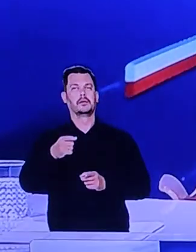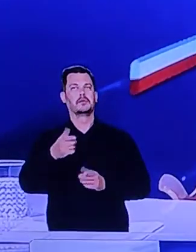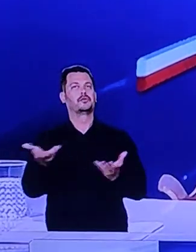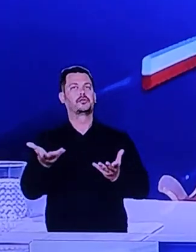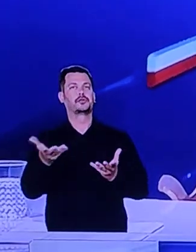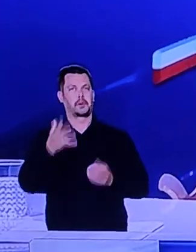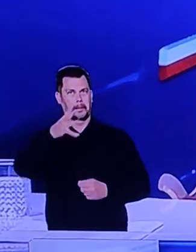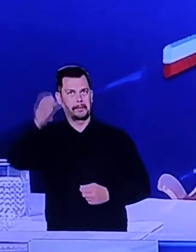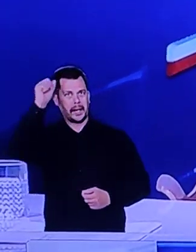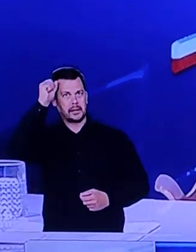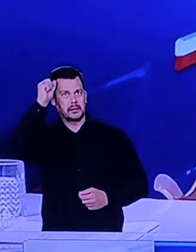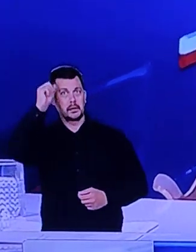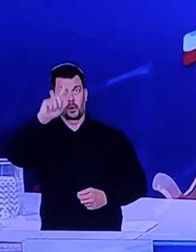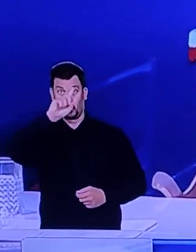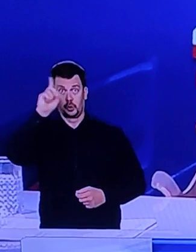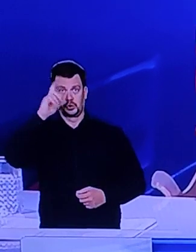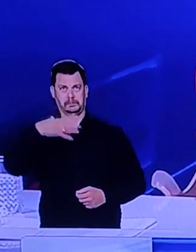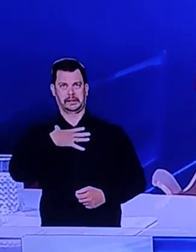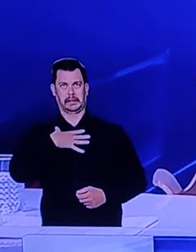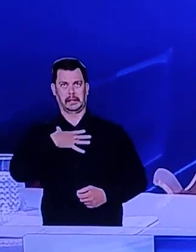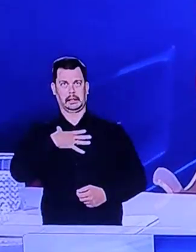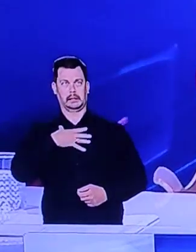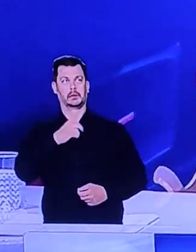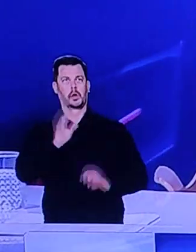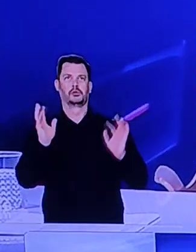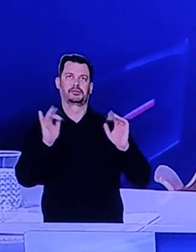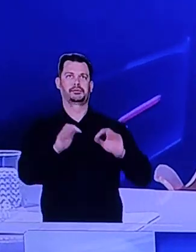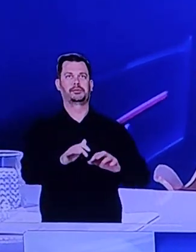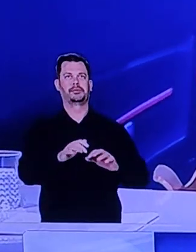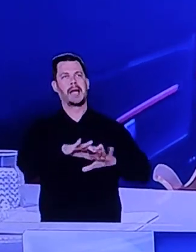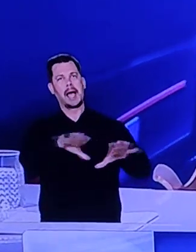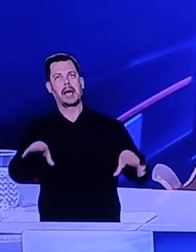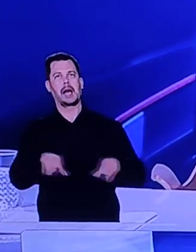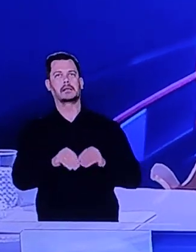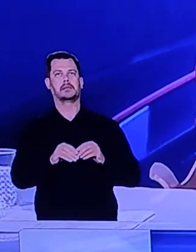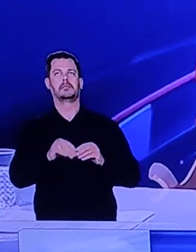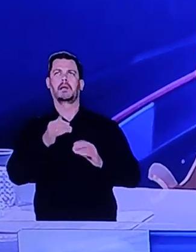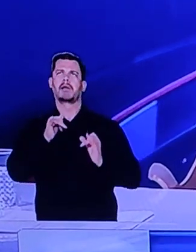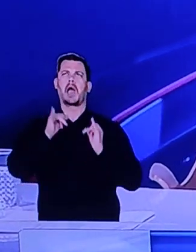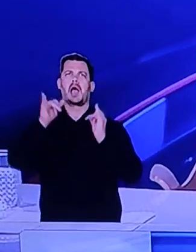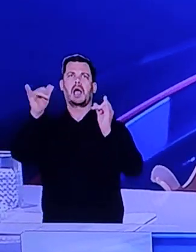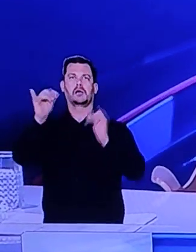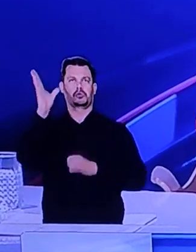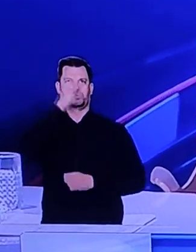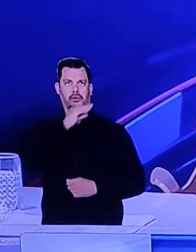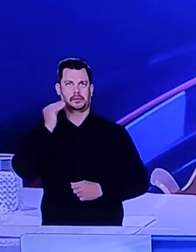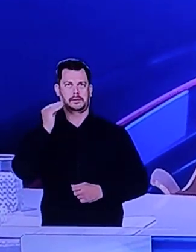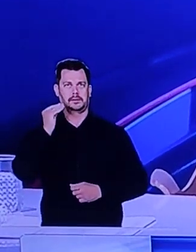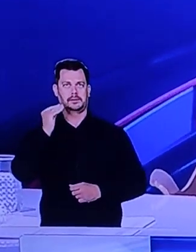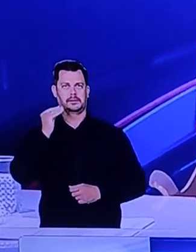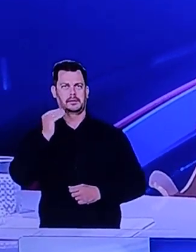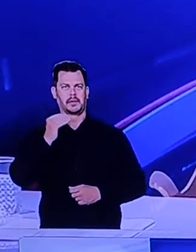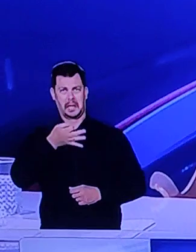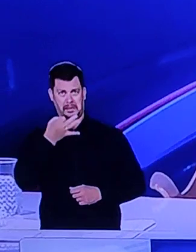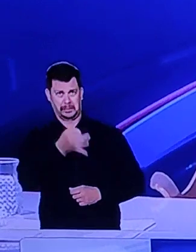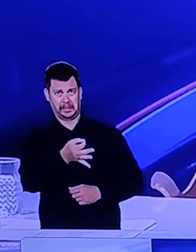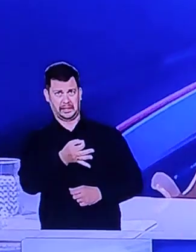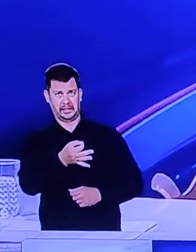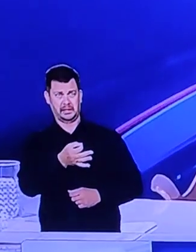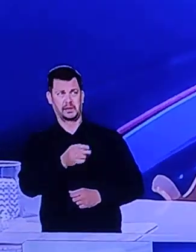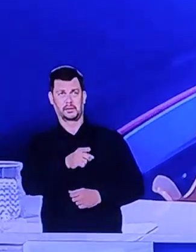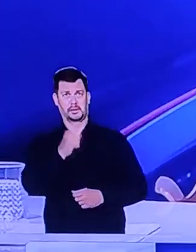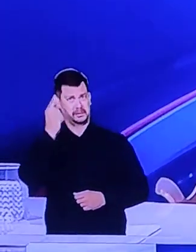konkretnie w Berlinie, żyją ludzie psy, którzy zbierają się czasem, by wspólnie powieć do księżyca, bez smyczy i kagańców. Pytanie, czy też nie